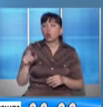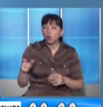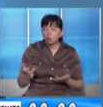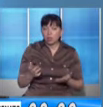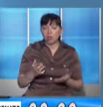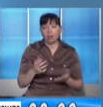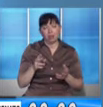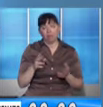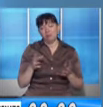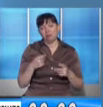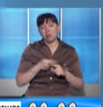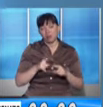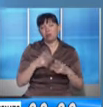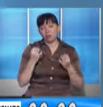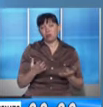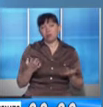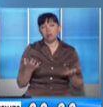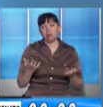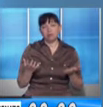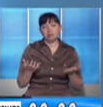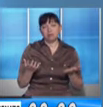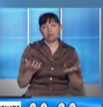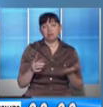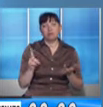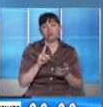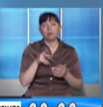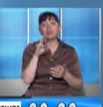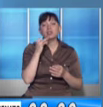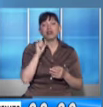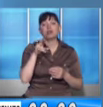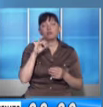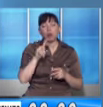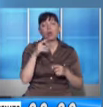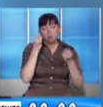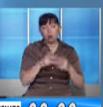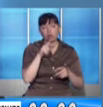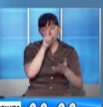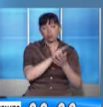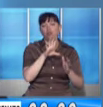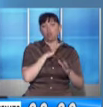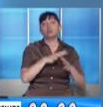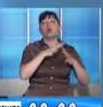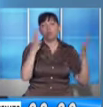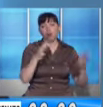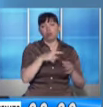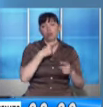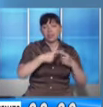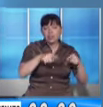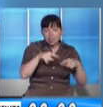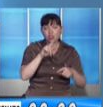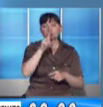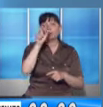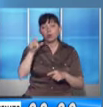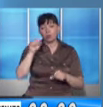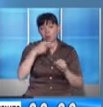și aceasta trebuie să fie elementul definitoriu ca în diaspora să existe un număr mai mare de secții de votare. Cetățenii noștri trebuie să aibă dreptul să voteze și